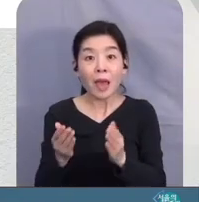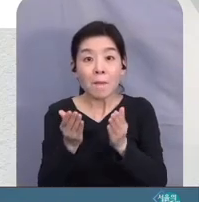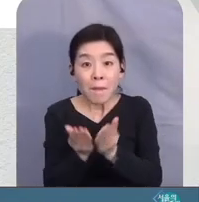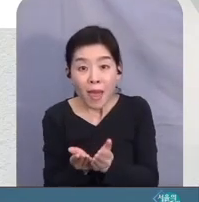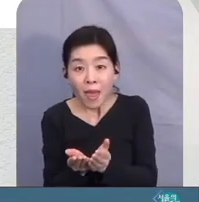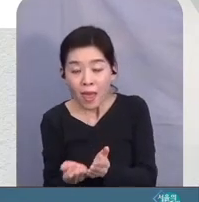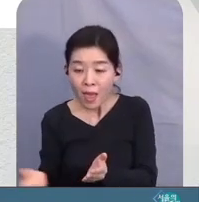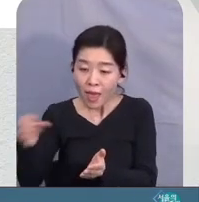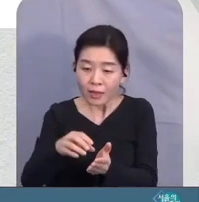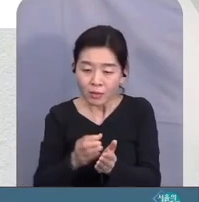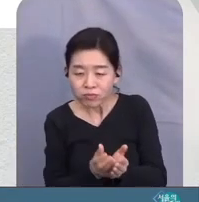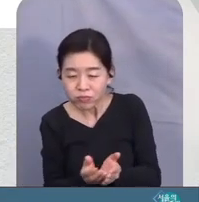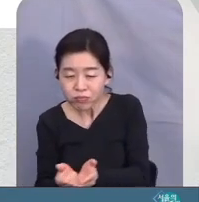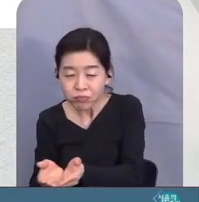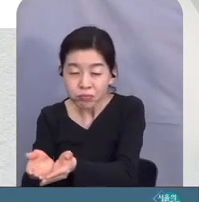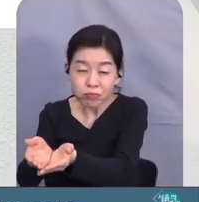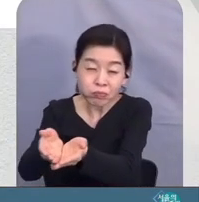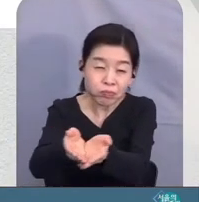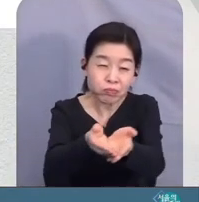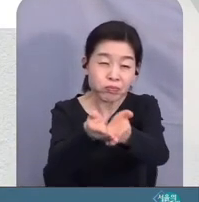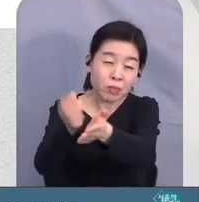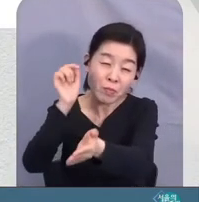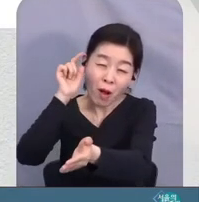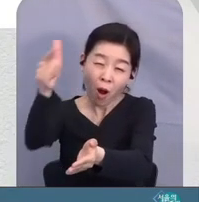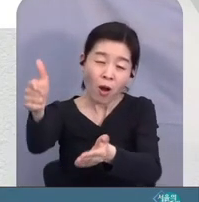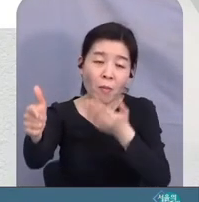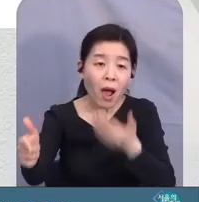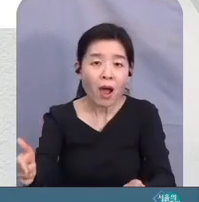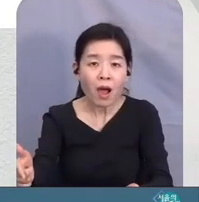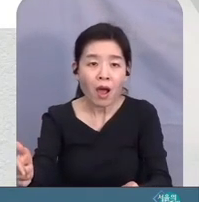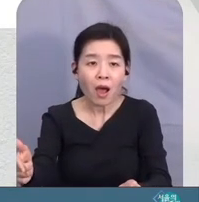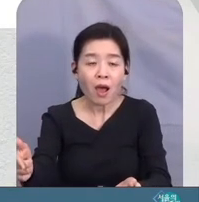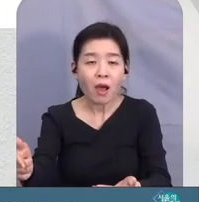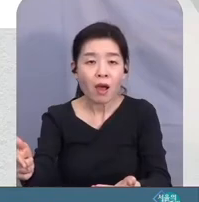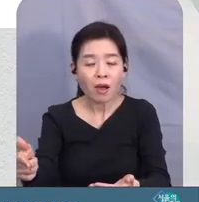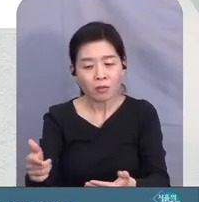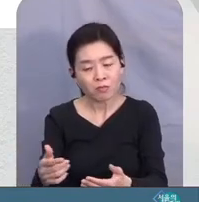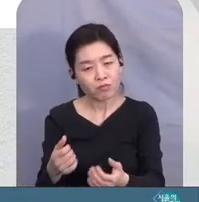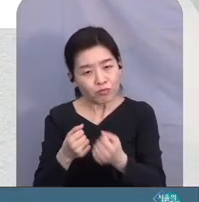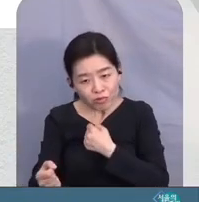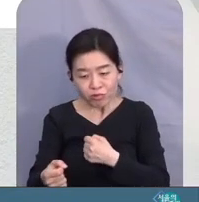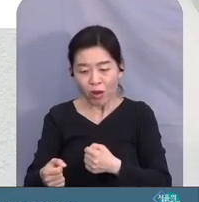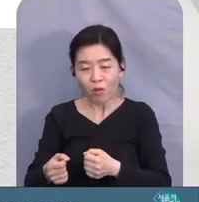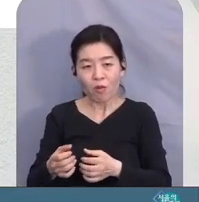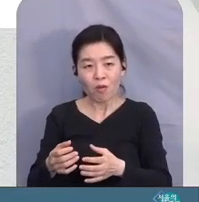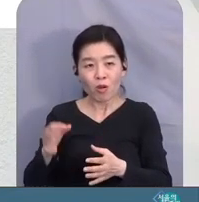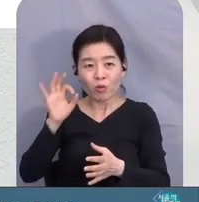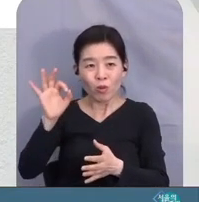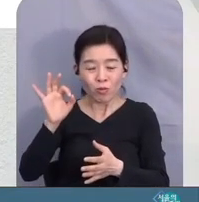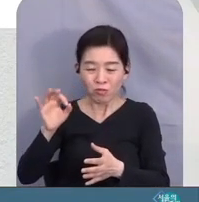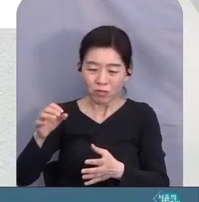배로 실어 나가면 훨씬 더 멀리까지 나갈 수 있는데 왜 굳이 비싼 돈 들여가서 터널을 팠냐?